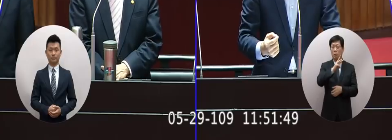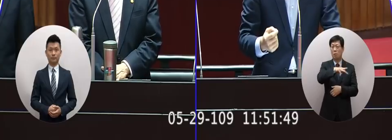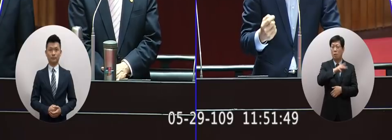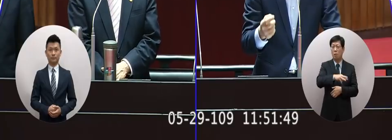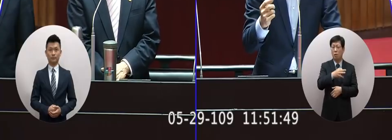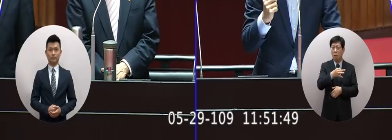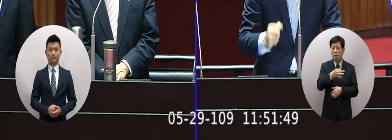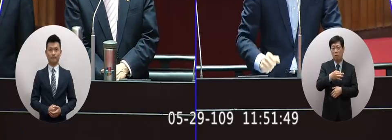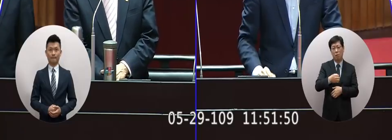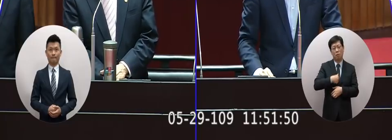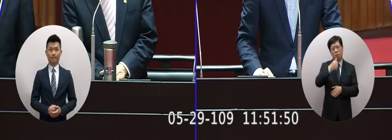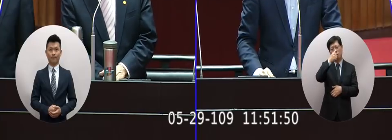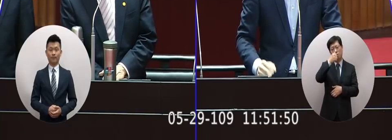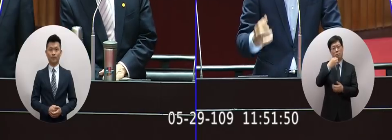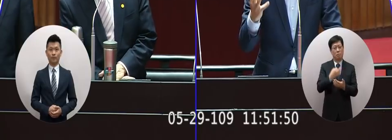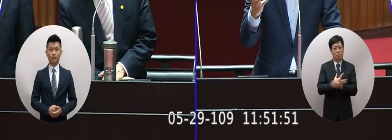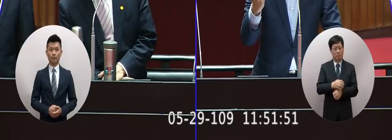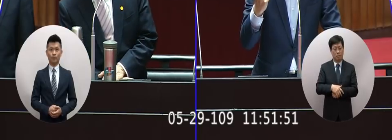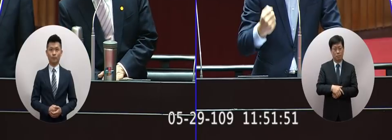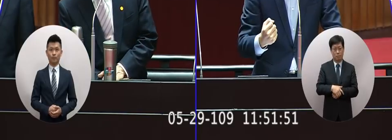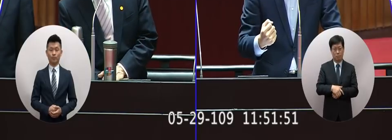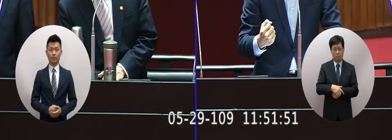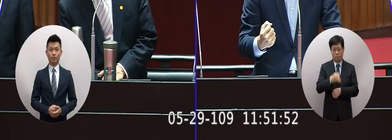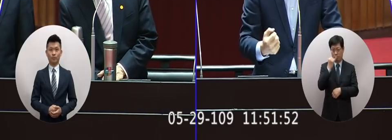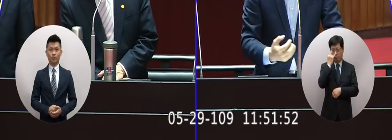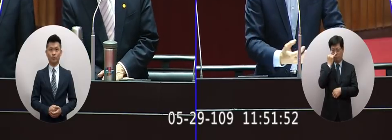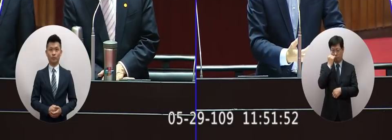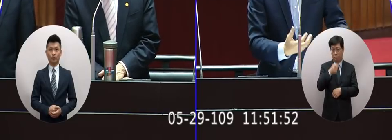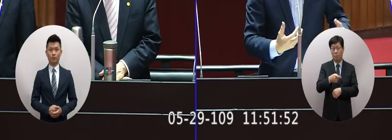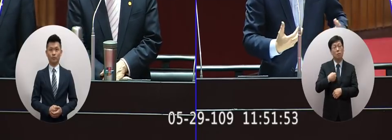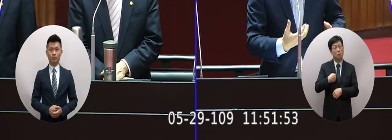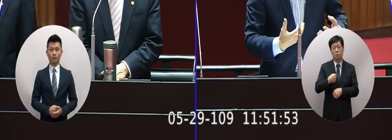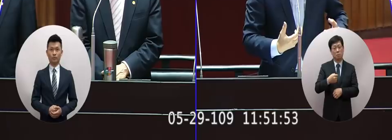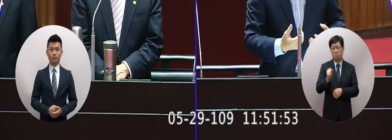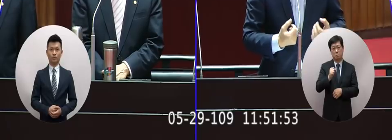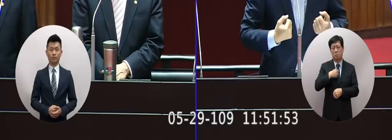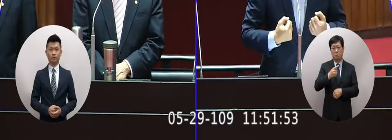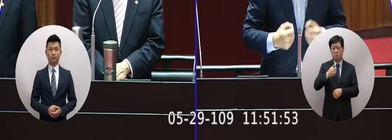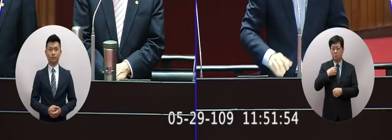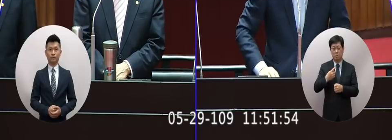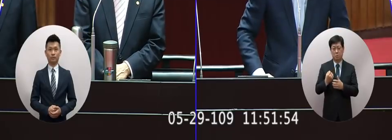3000块，凶旧了，这么少，他说我根本没办